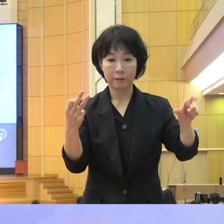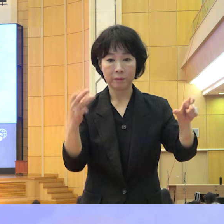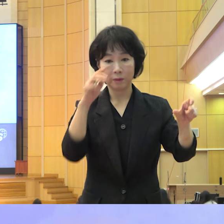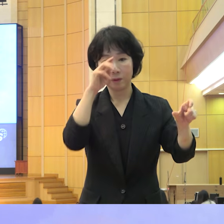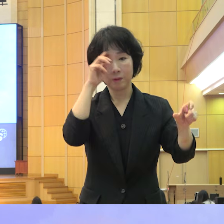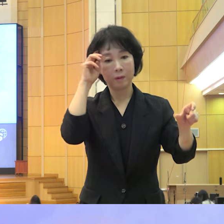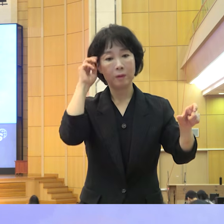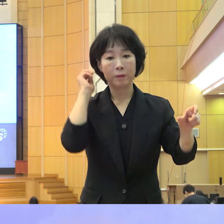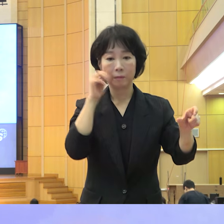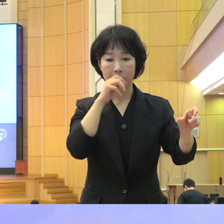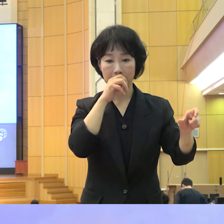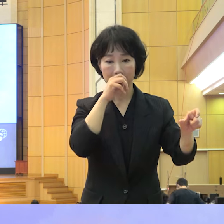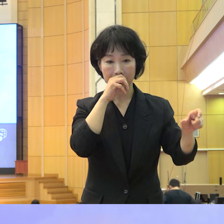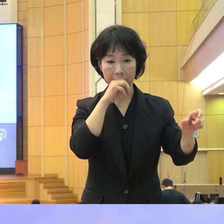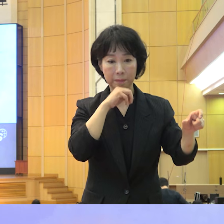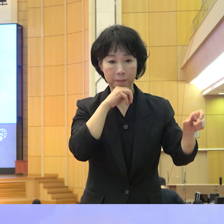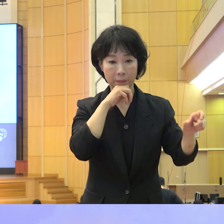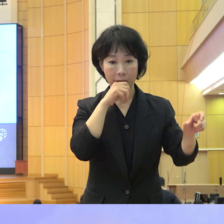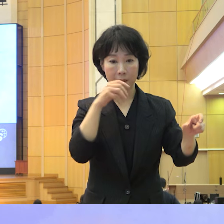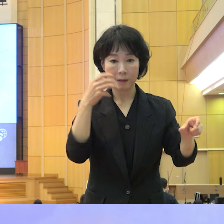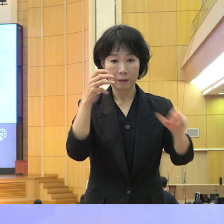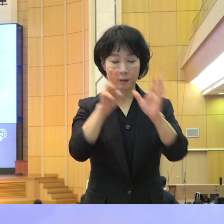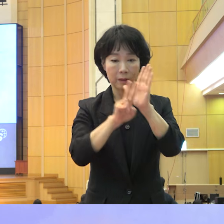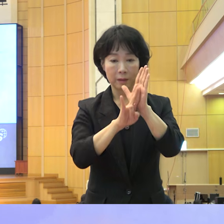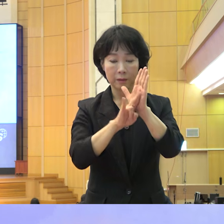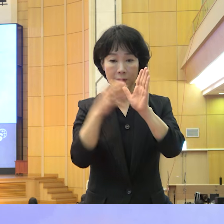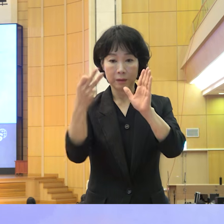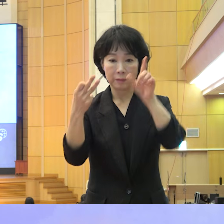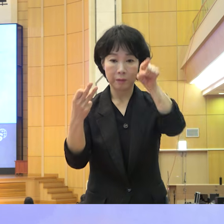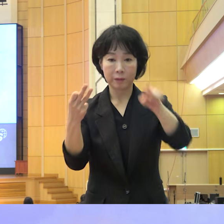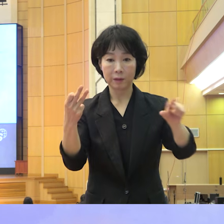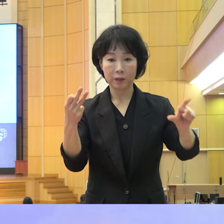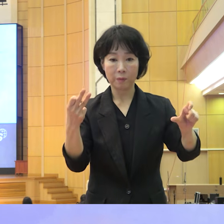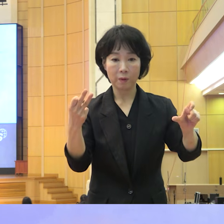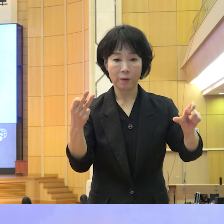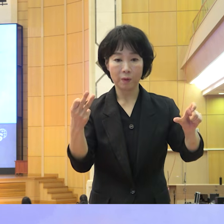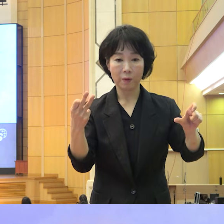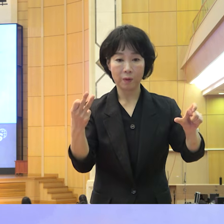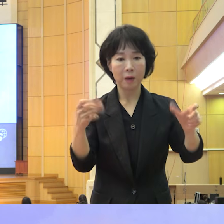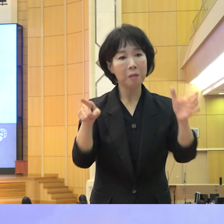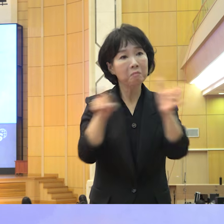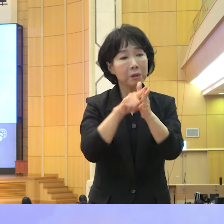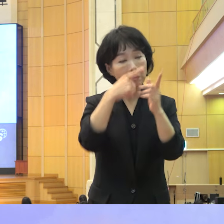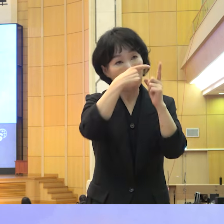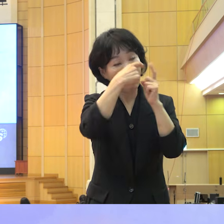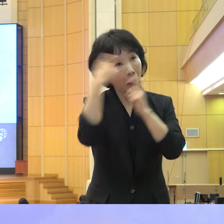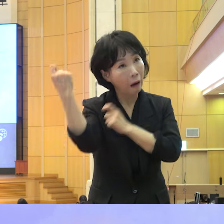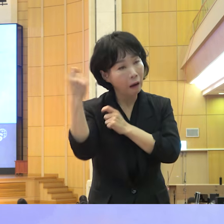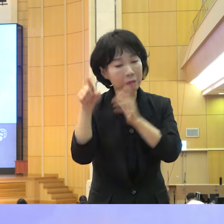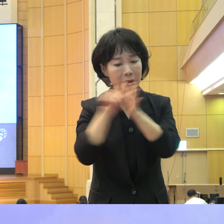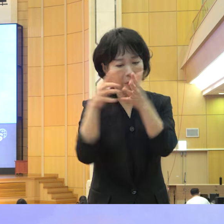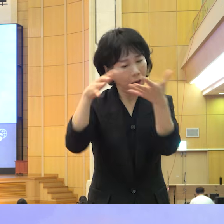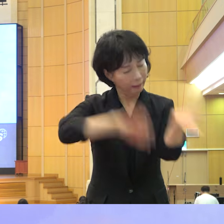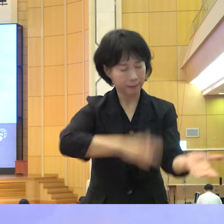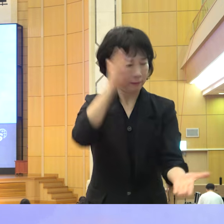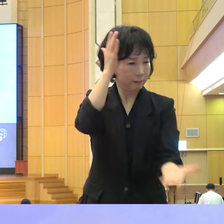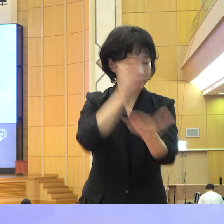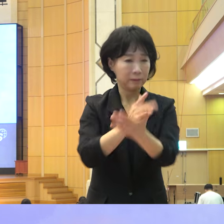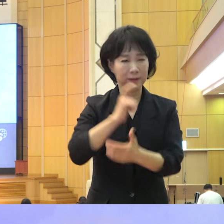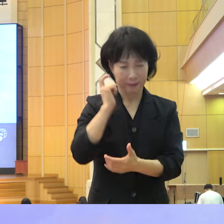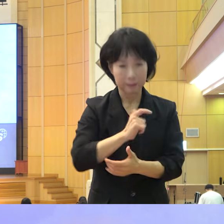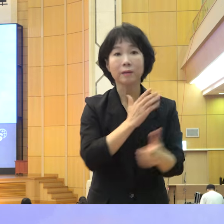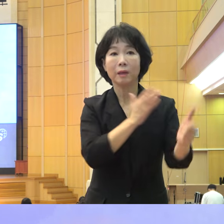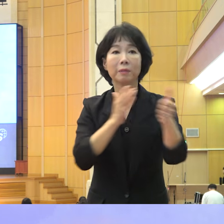이런 시대에 어떤 경우에도 여러분이 믿음이 흔들리거나 미혹되거나 믿음이 무너지면 안